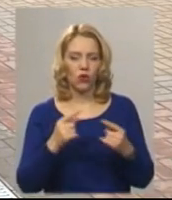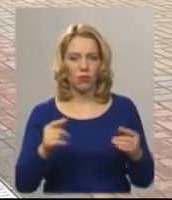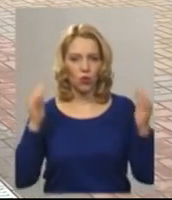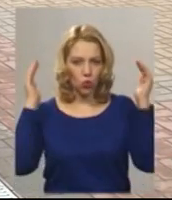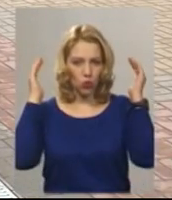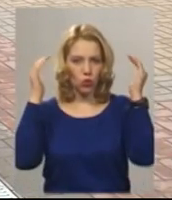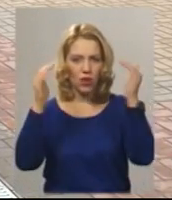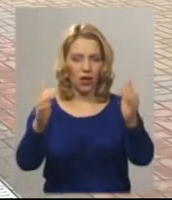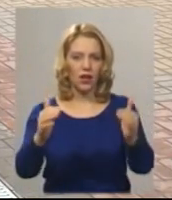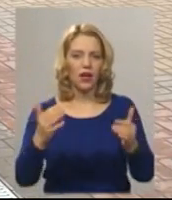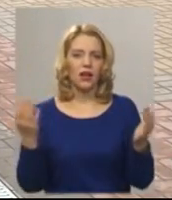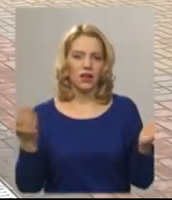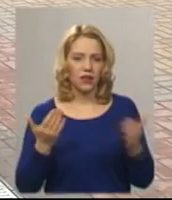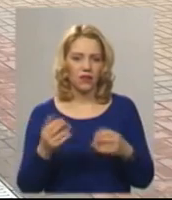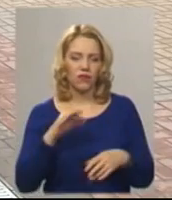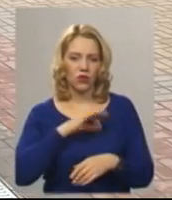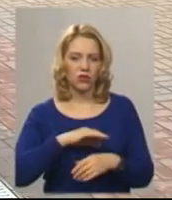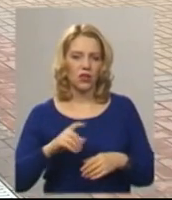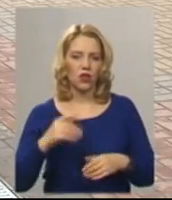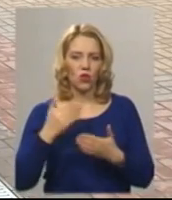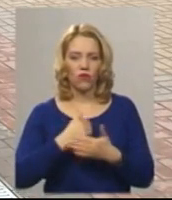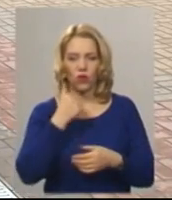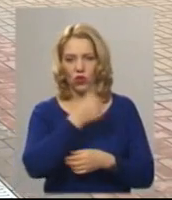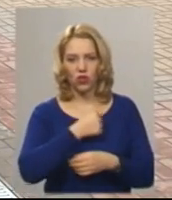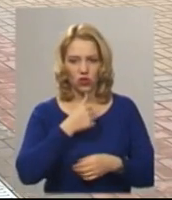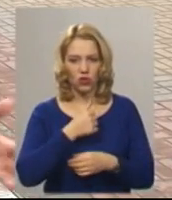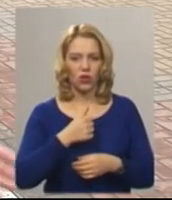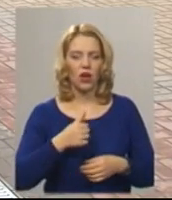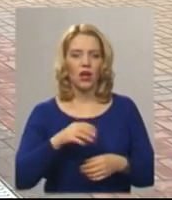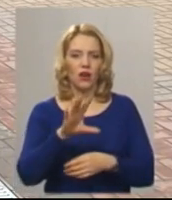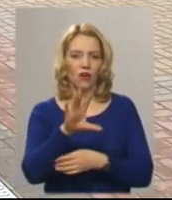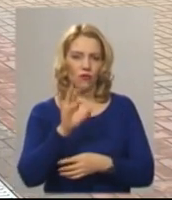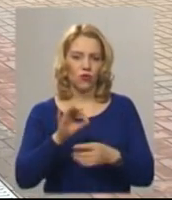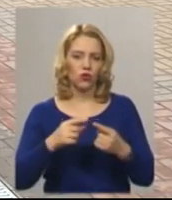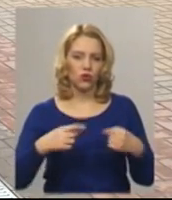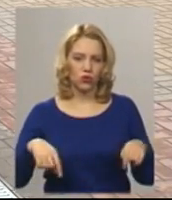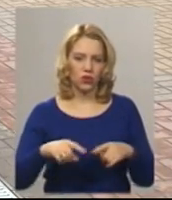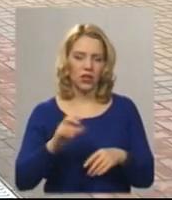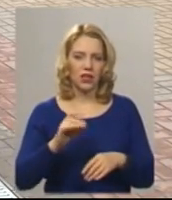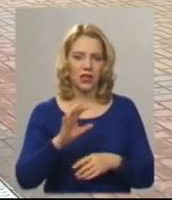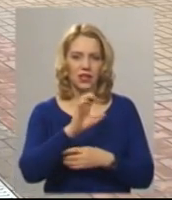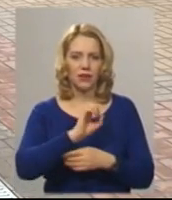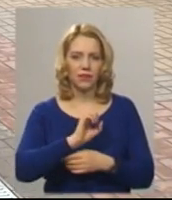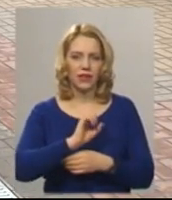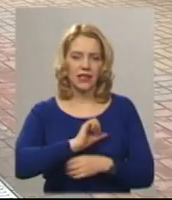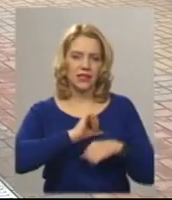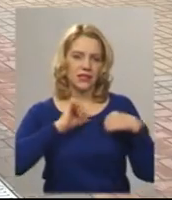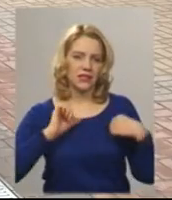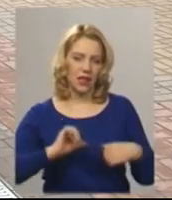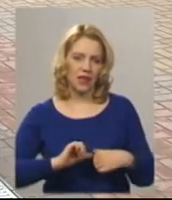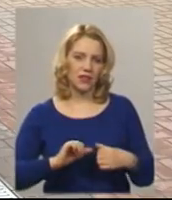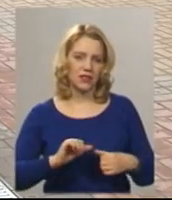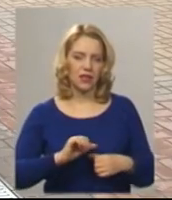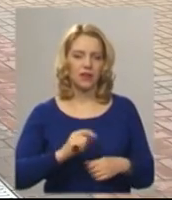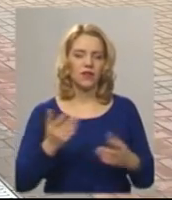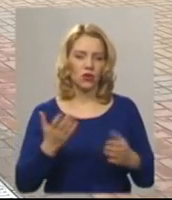який ми використали з новорічної фотозони 2020, ну і світлодіодне серце, на фоні якого власне